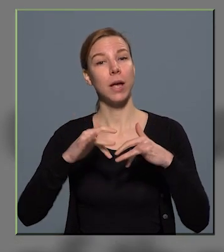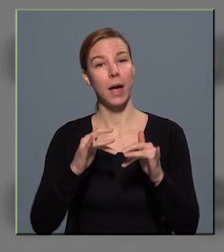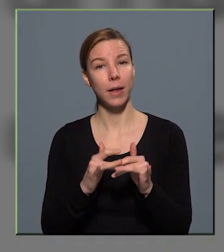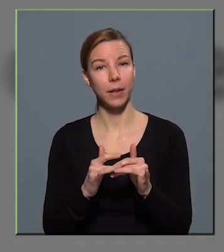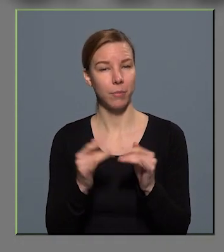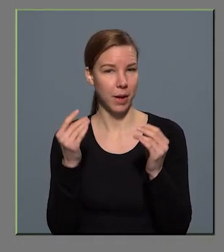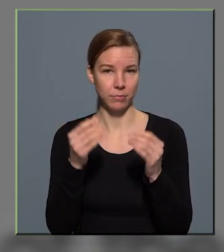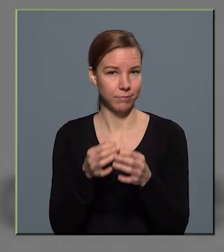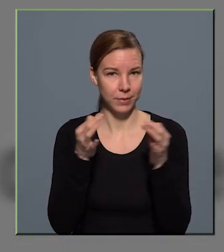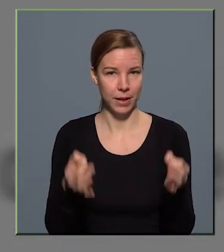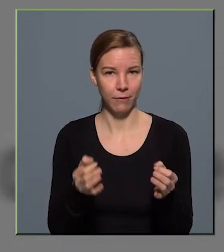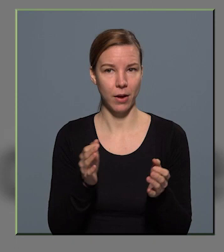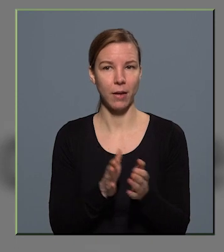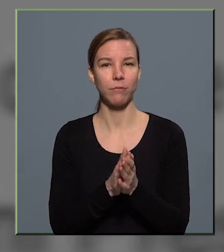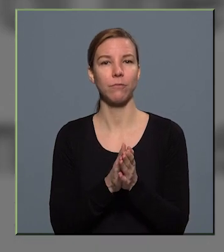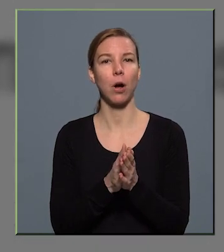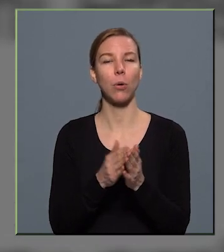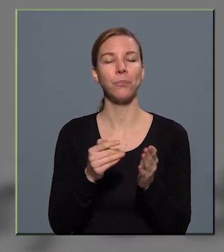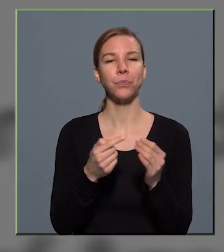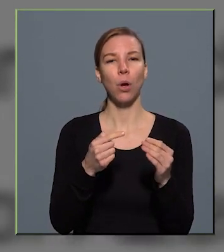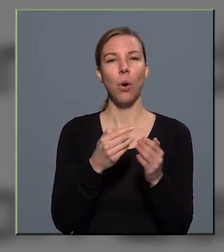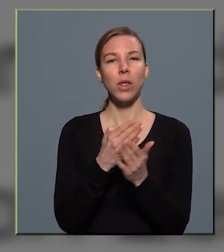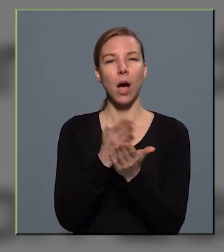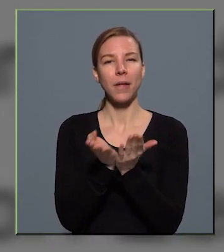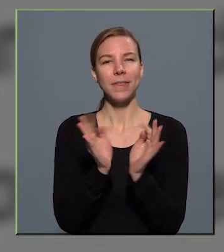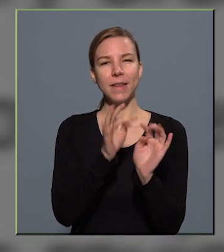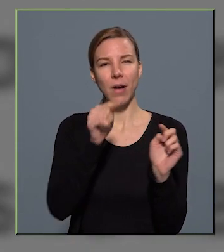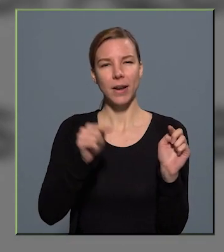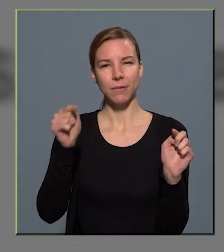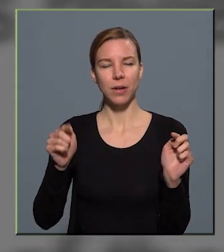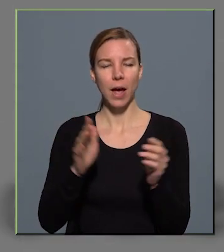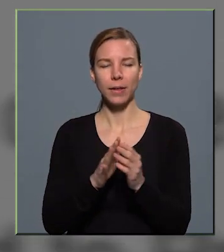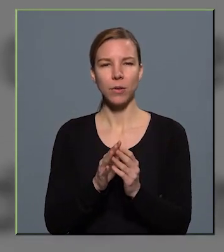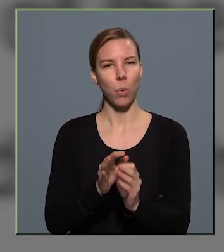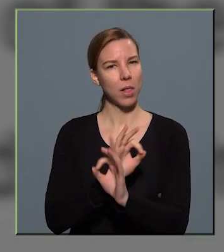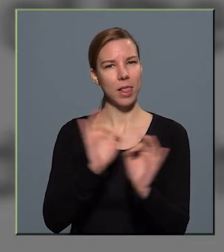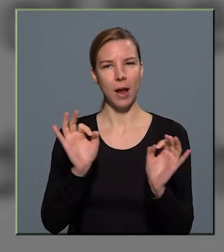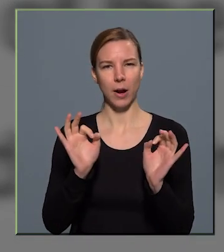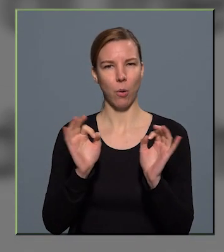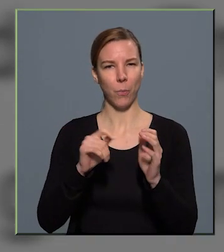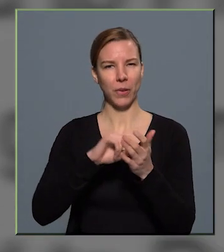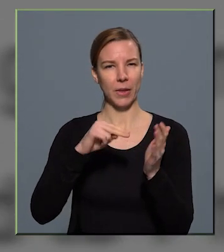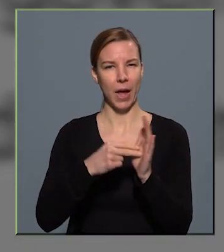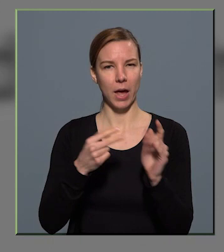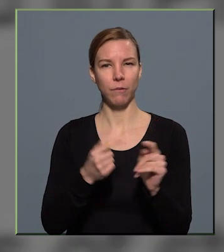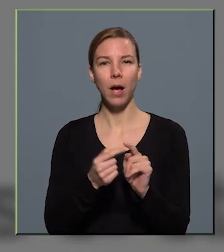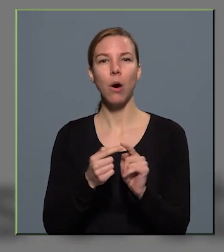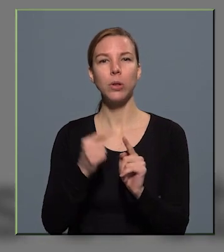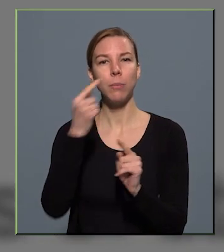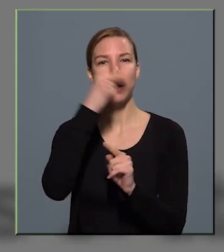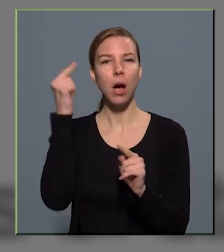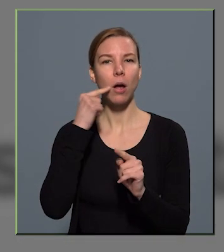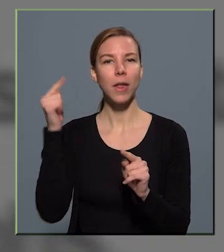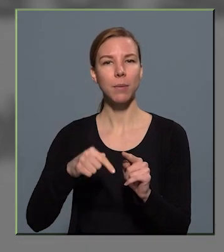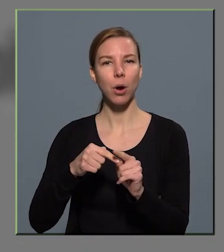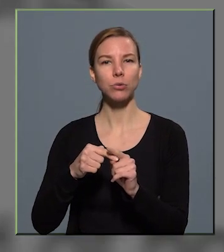nyilvánvaló, hogy a diverzifikáció legreálisabb forgatókönyve az, hogy az Azerbajdzsánban ki- és megtermelt